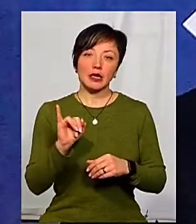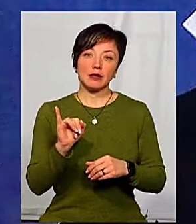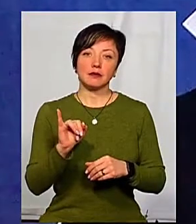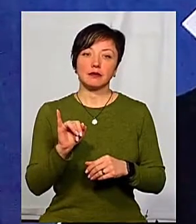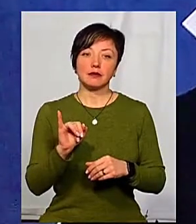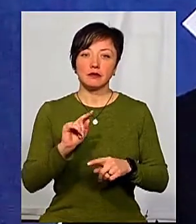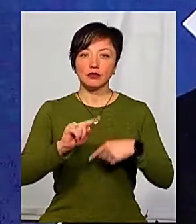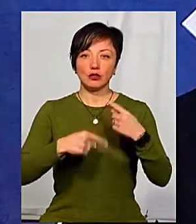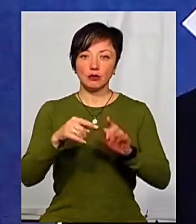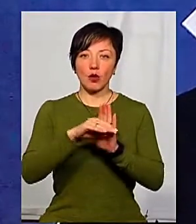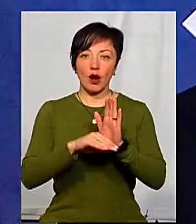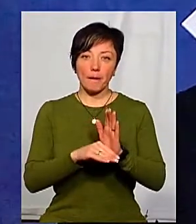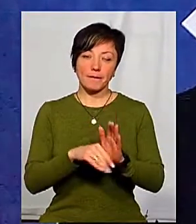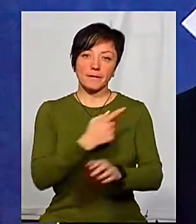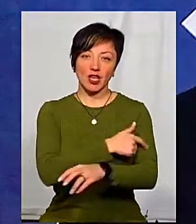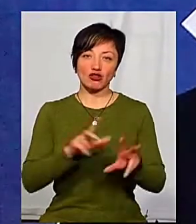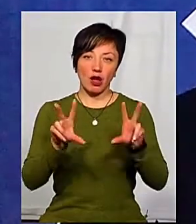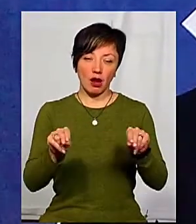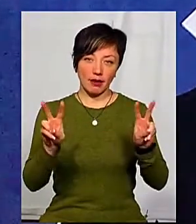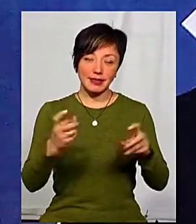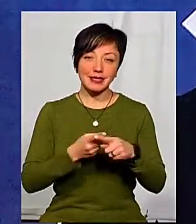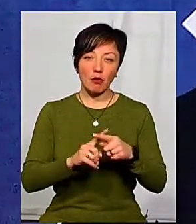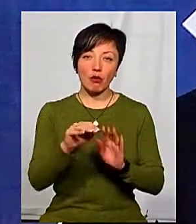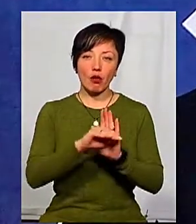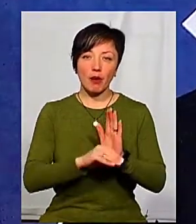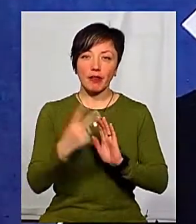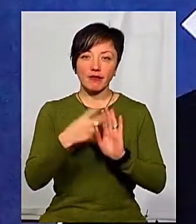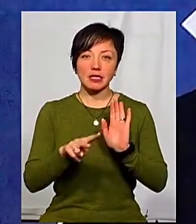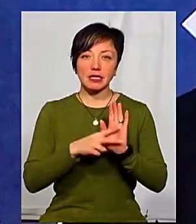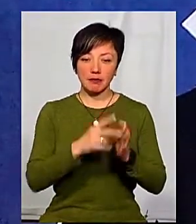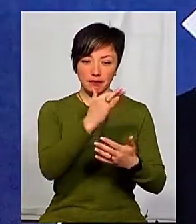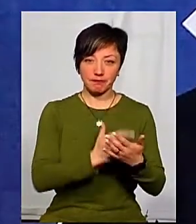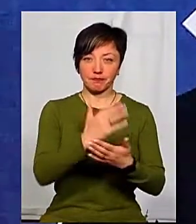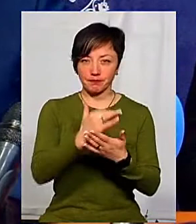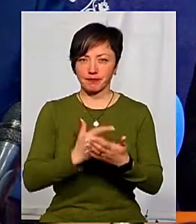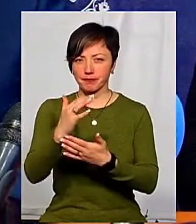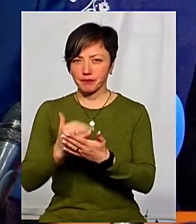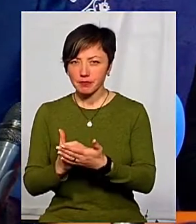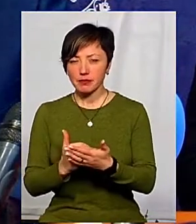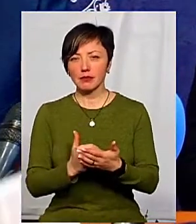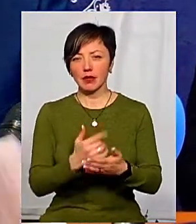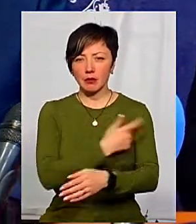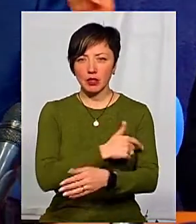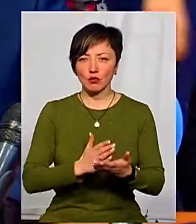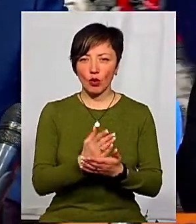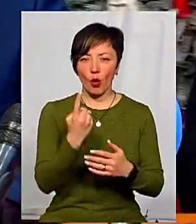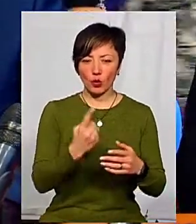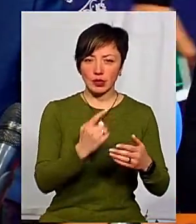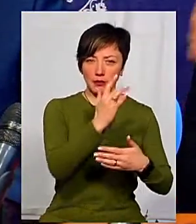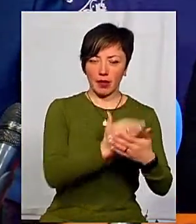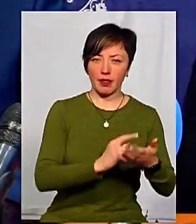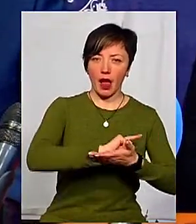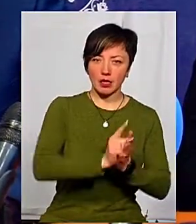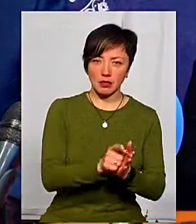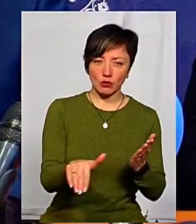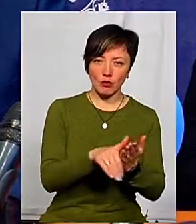медицину через програму медичних гарантій. Програма медичних гарантій – це 27 пакетів медичних послуг. Один пакет – це є екстрена медична